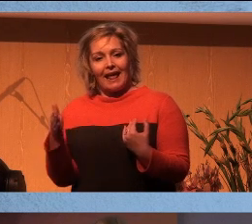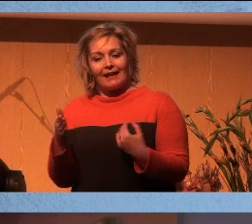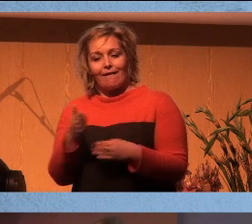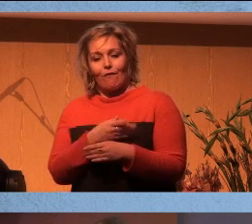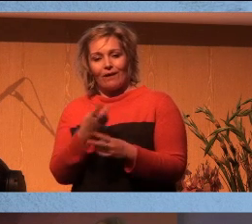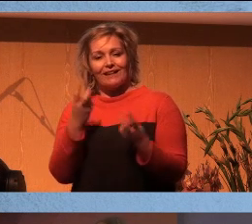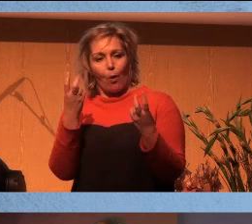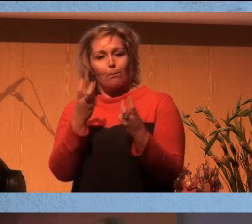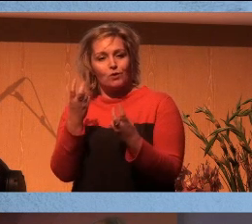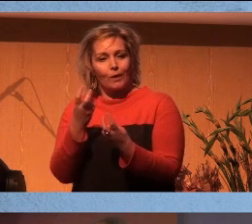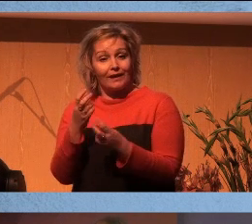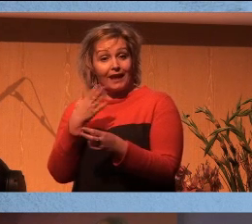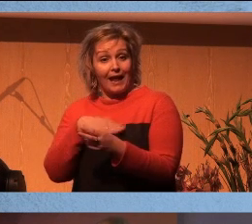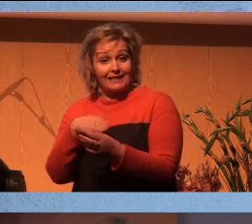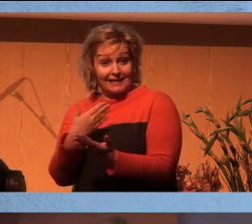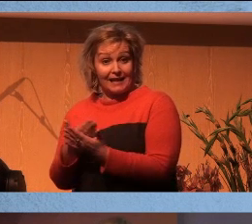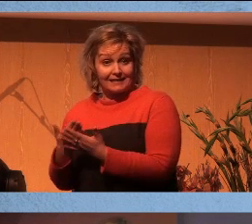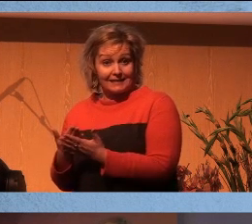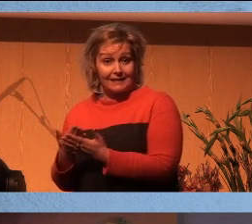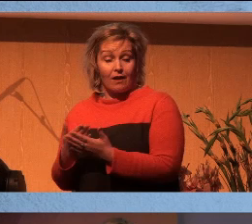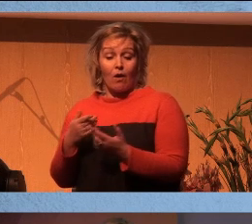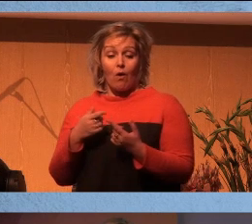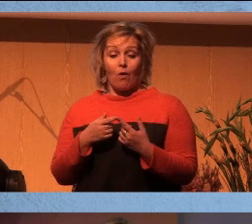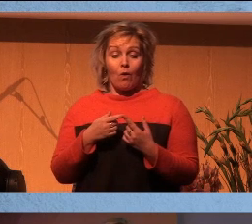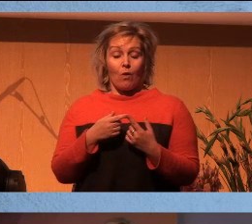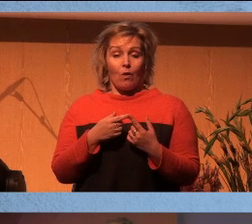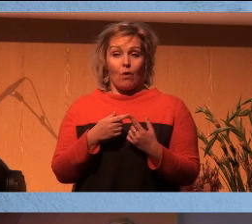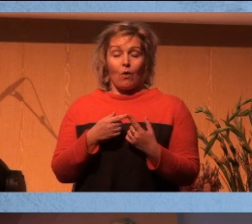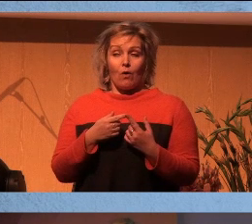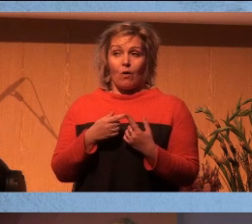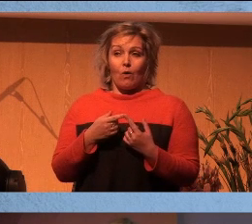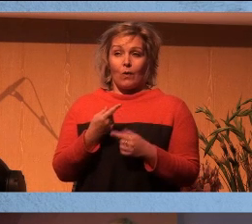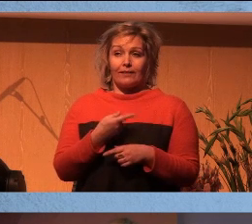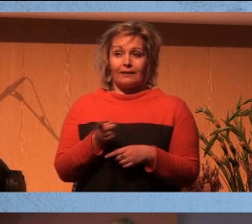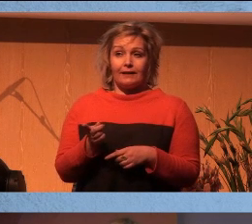oppsøker helsetjenesten, og de